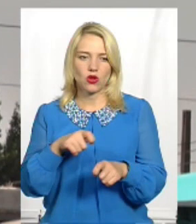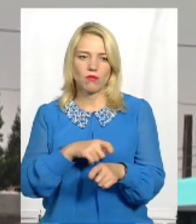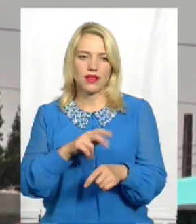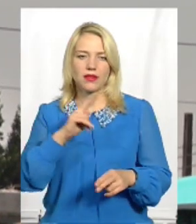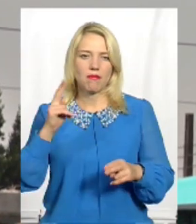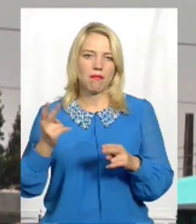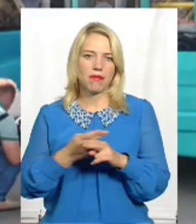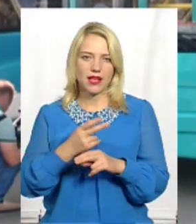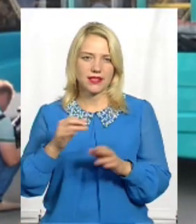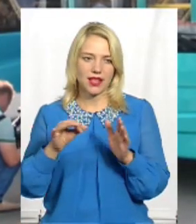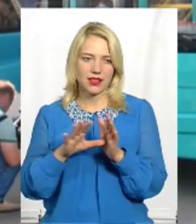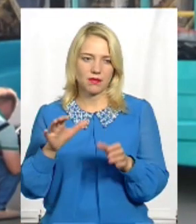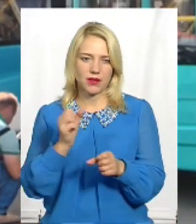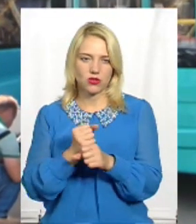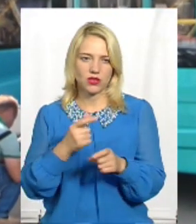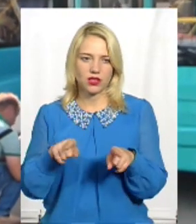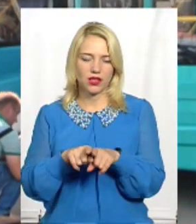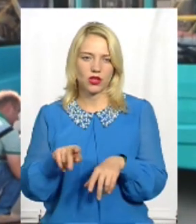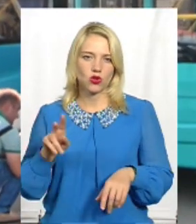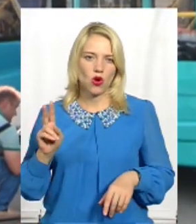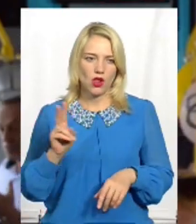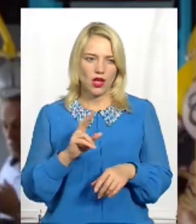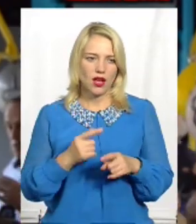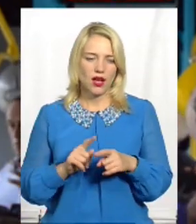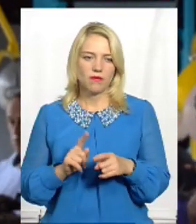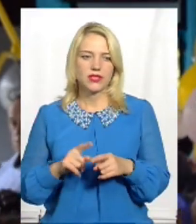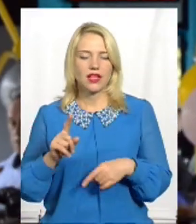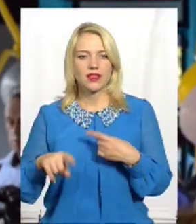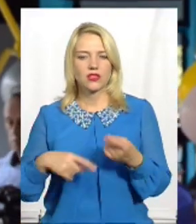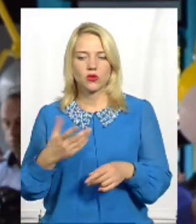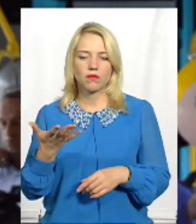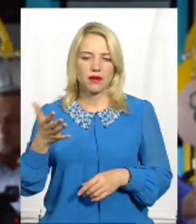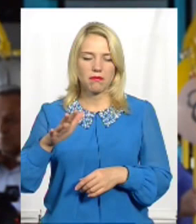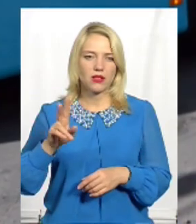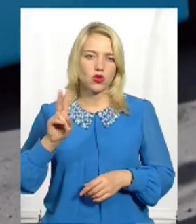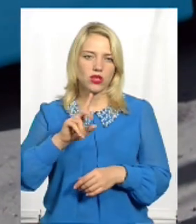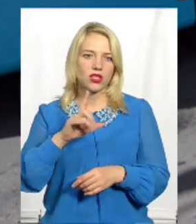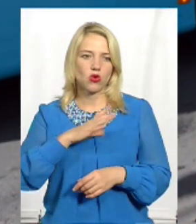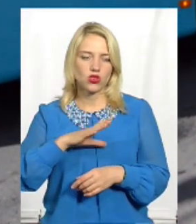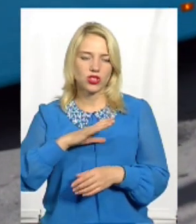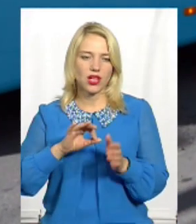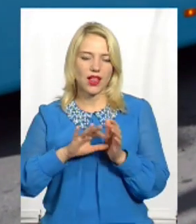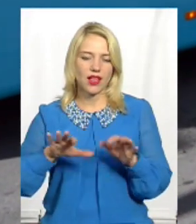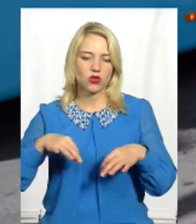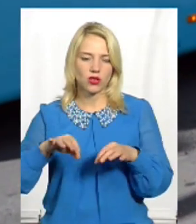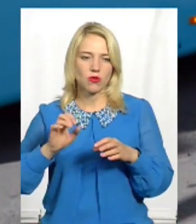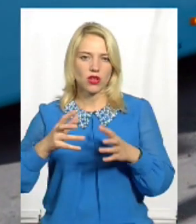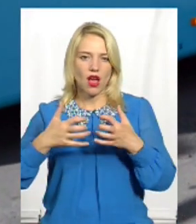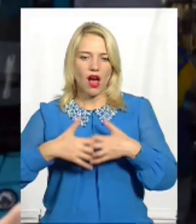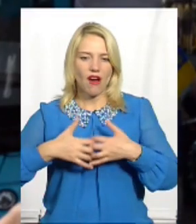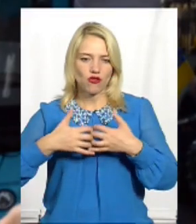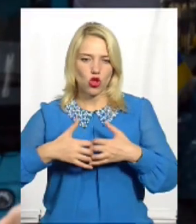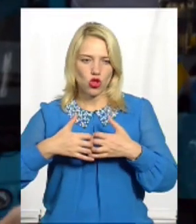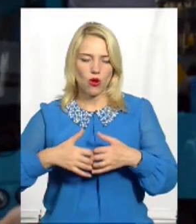такий коштував міському бюджету 6,2 мільйони гривень. Наступні 5 тролейбусів, на які очікують в електротрансі, будуть на автономному ходу до 20